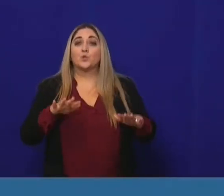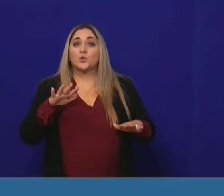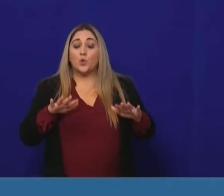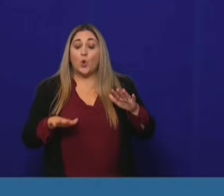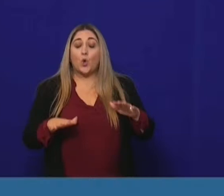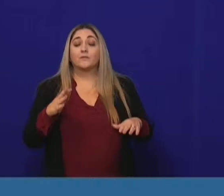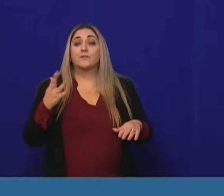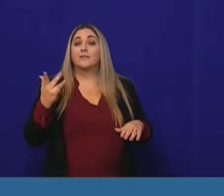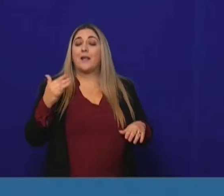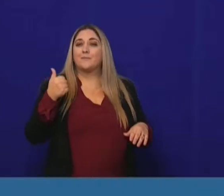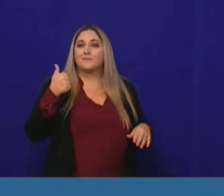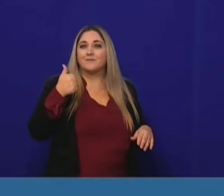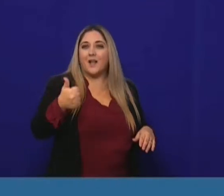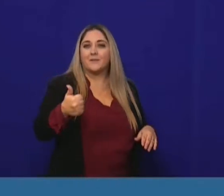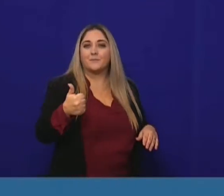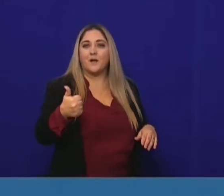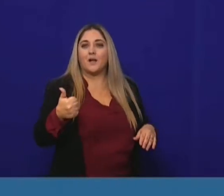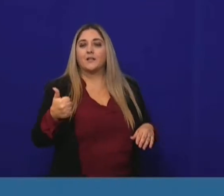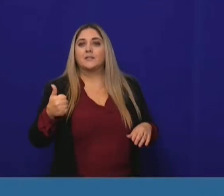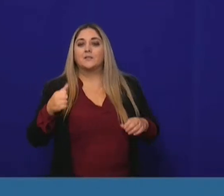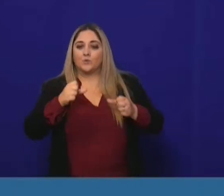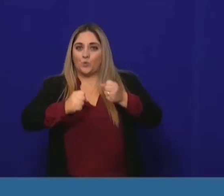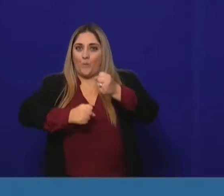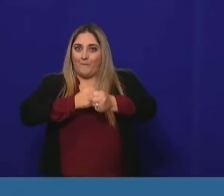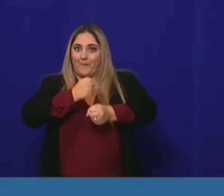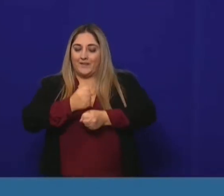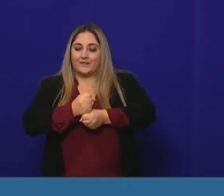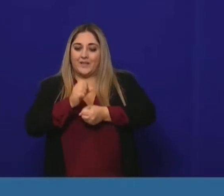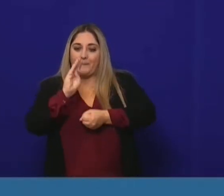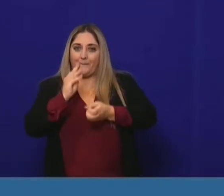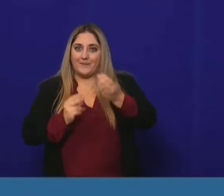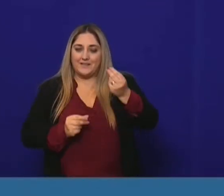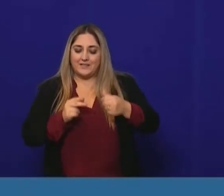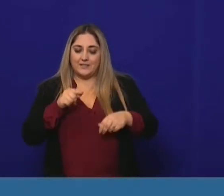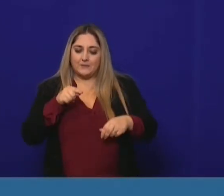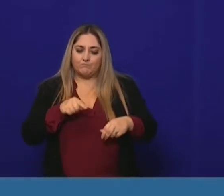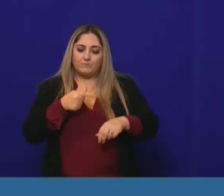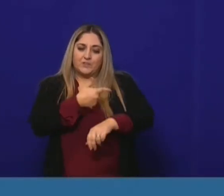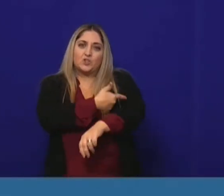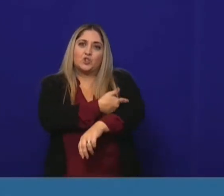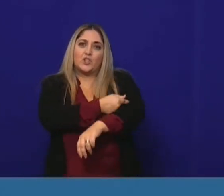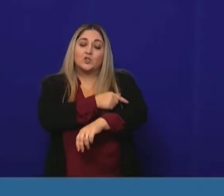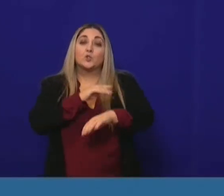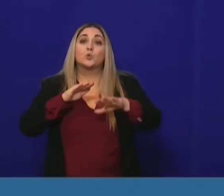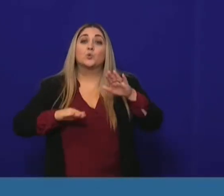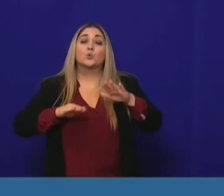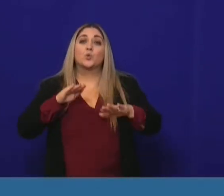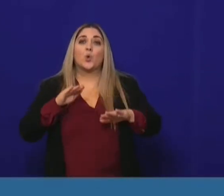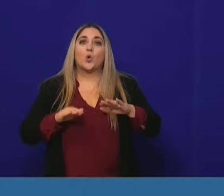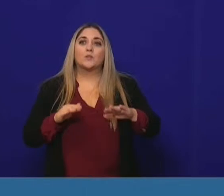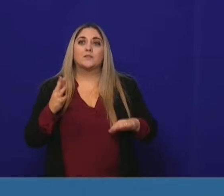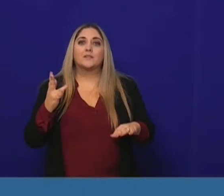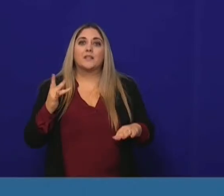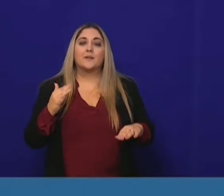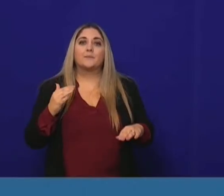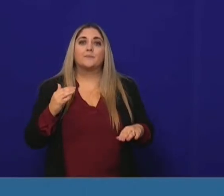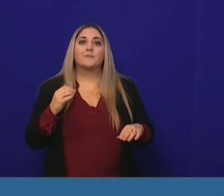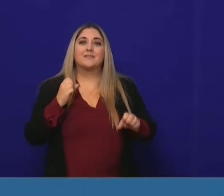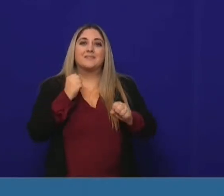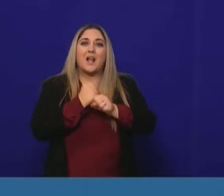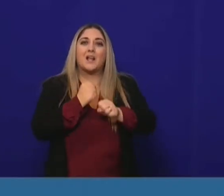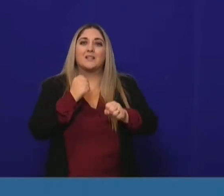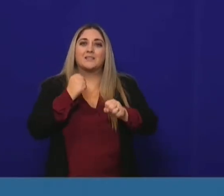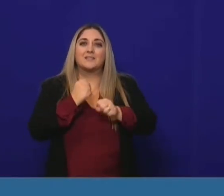qiegħda tkun effective il-vaksin minn diversi fatturi fosthom propju kemm din il-vaksin tkun qed